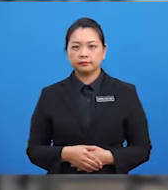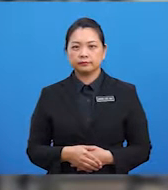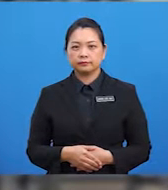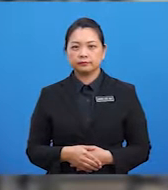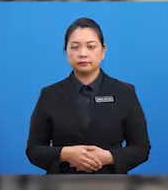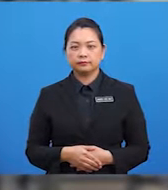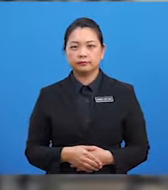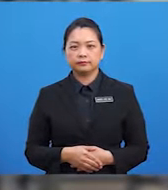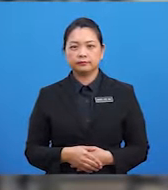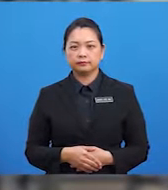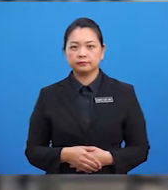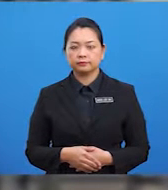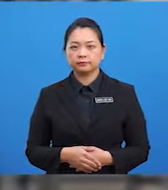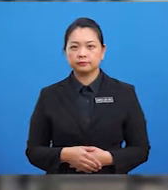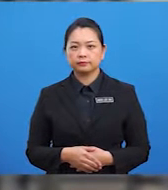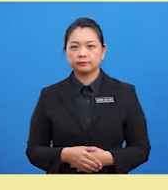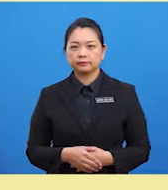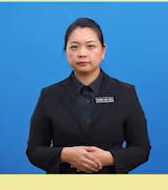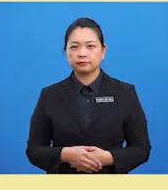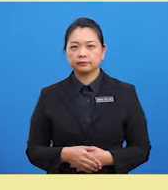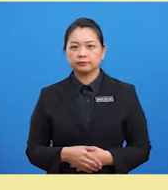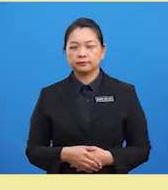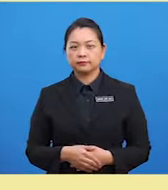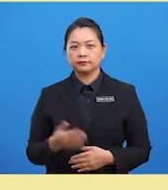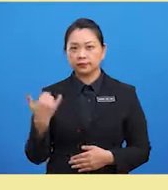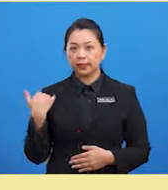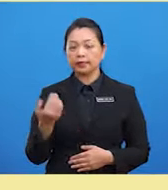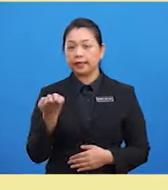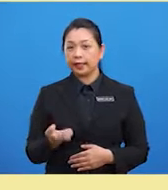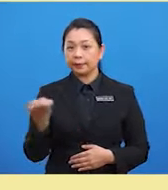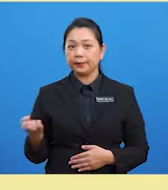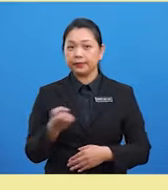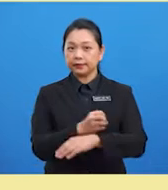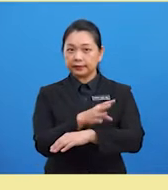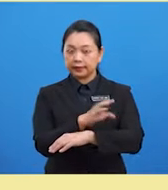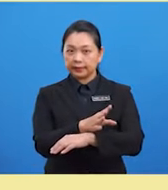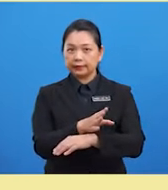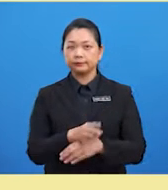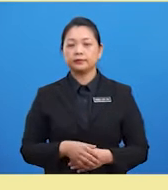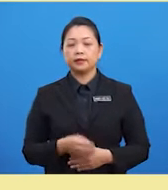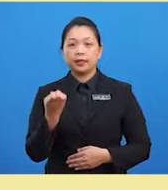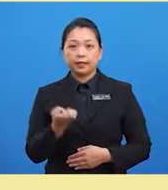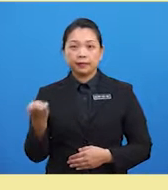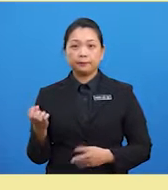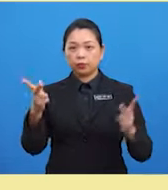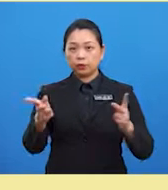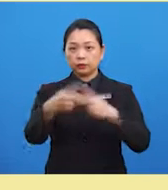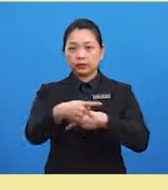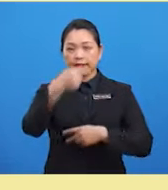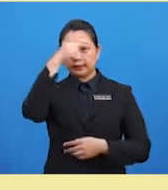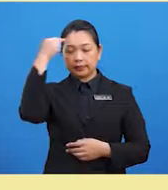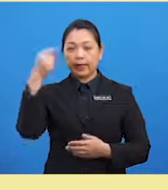pengguna, iaitu elemen rangsangan, elemen kotak hitam